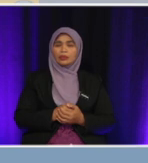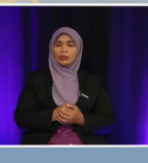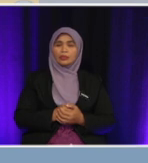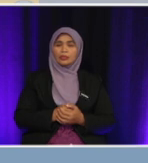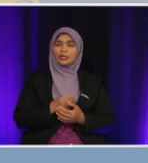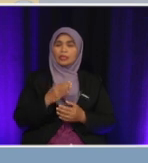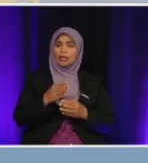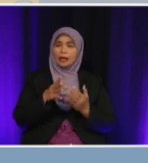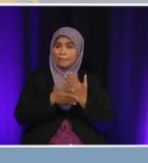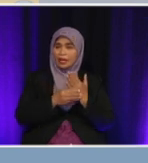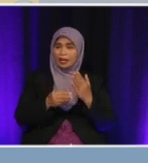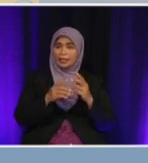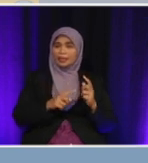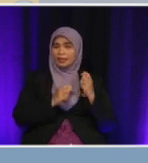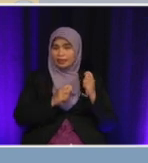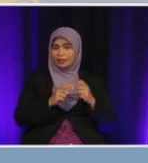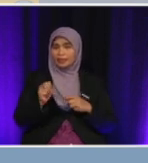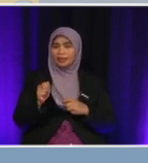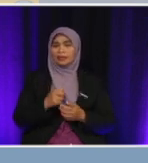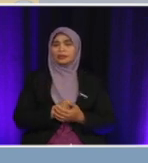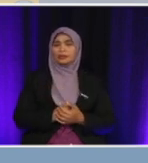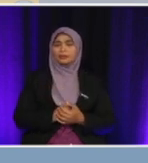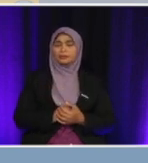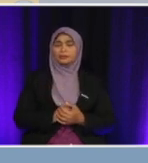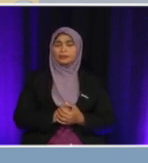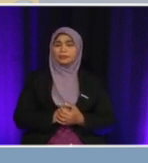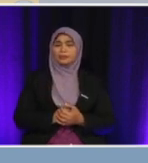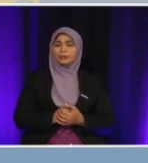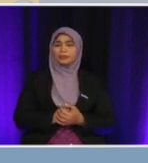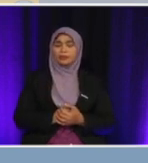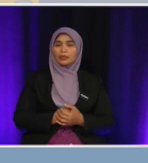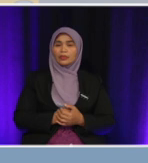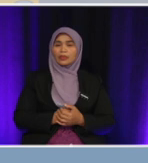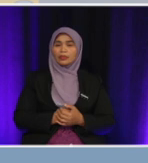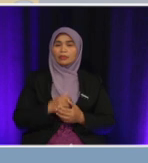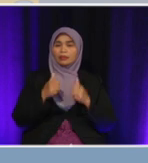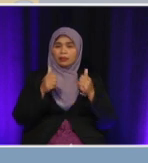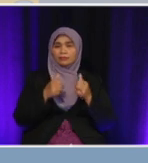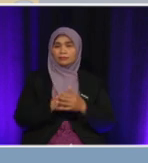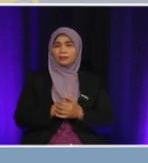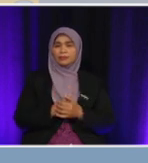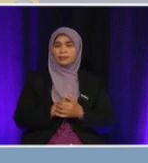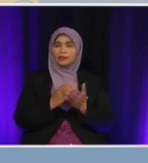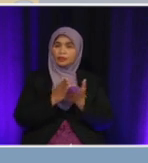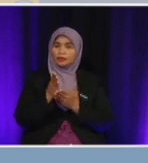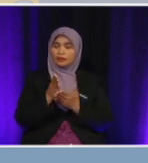dan kemahiran ataupun kebakaran ataupun kebolehan dalam kesejahteraan oke bagus seterusnya